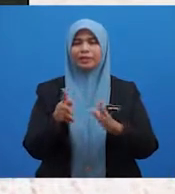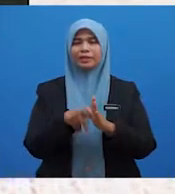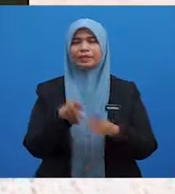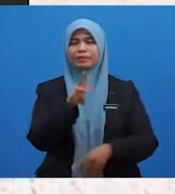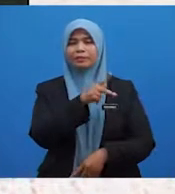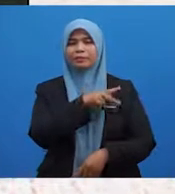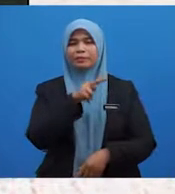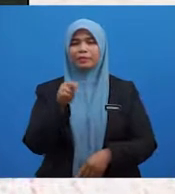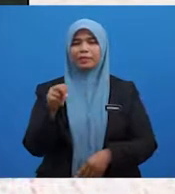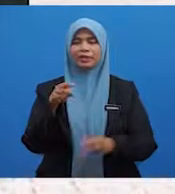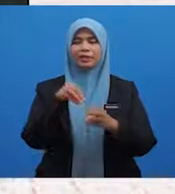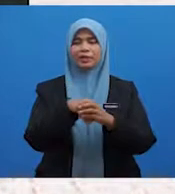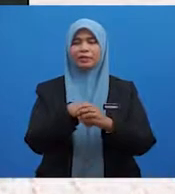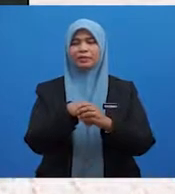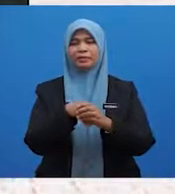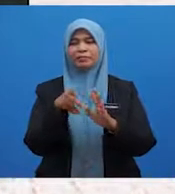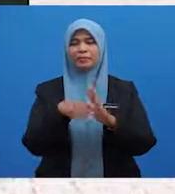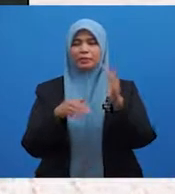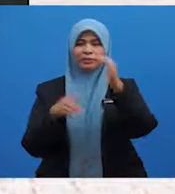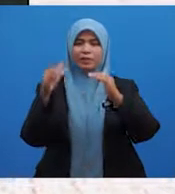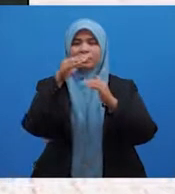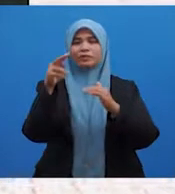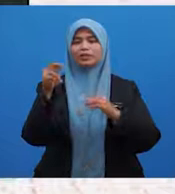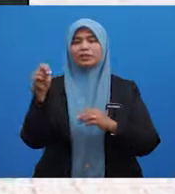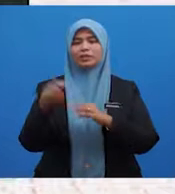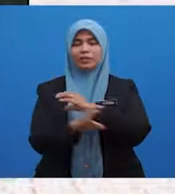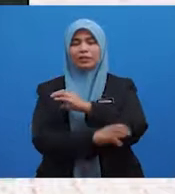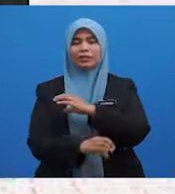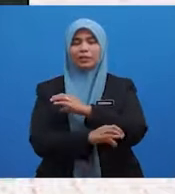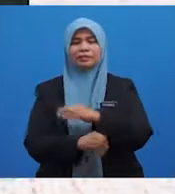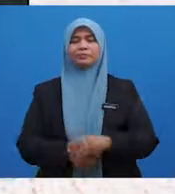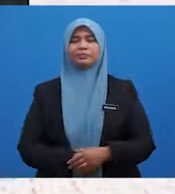gaya kepemimpinan dalam pembangunan negara.